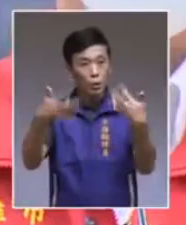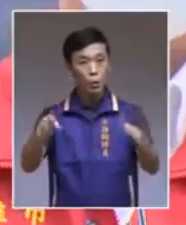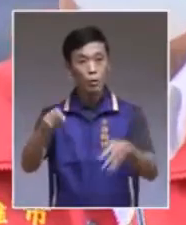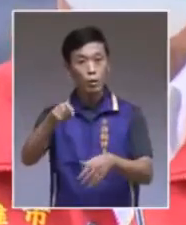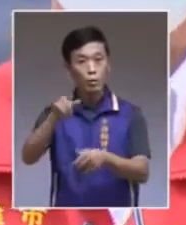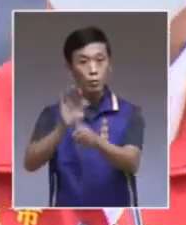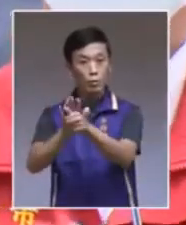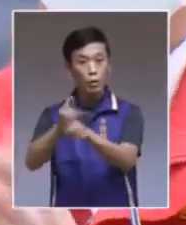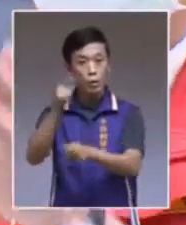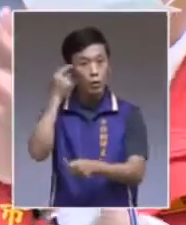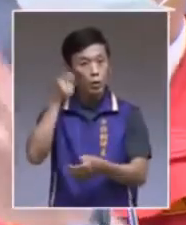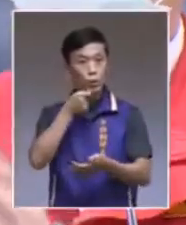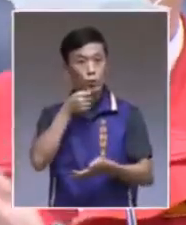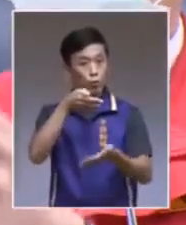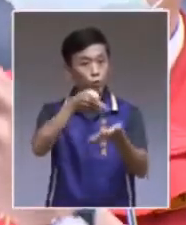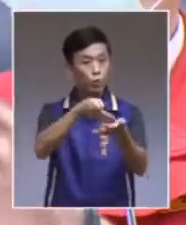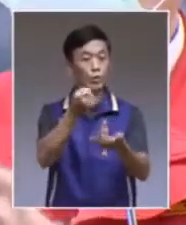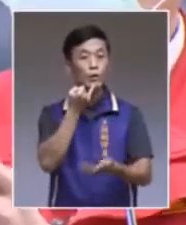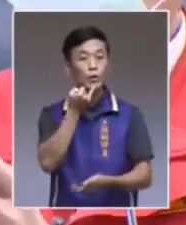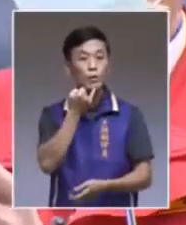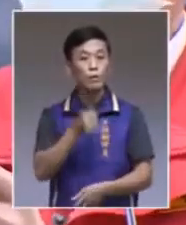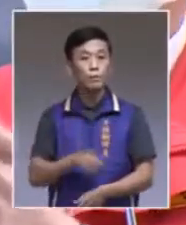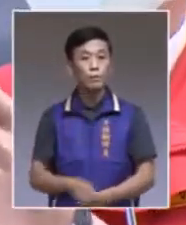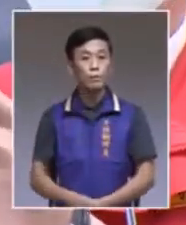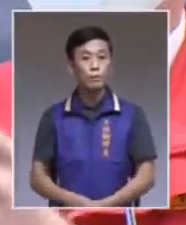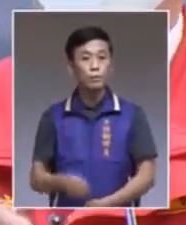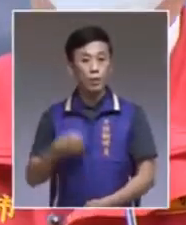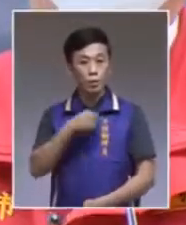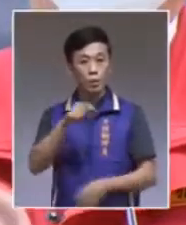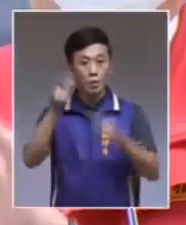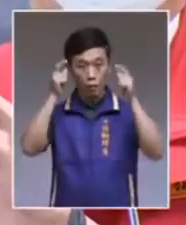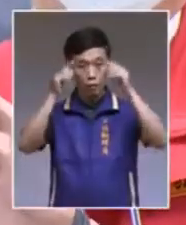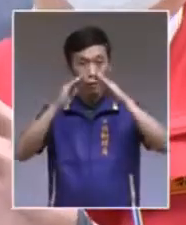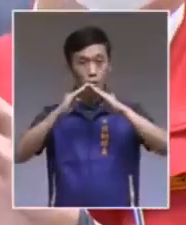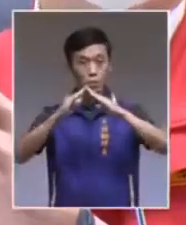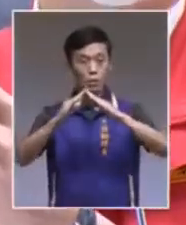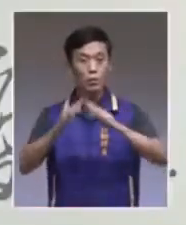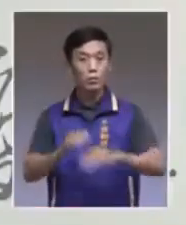记跟预约登记都可以这个是高雄市我们